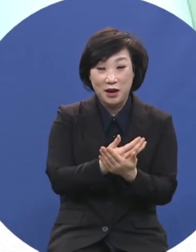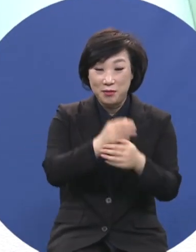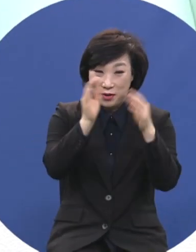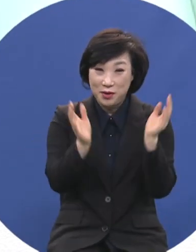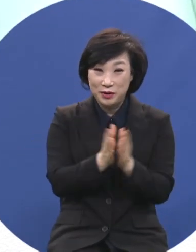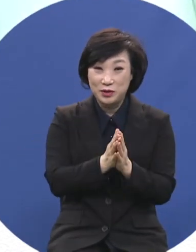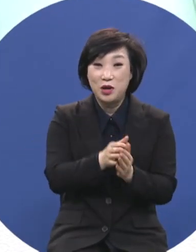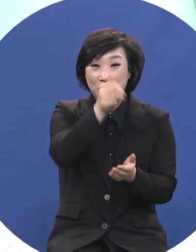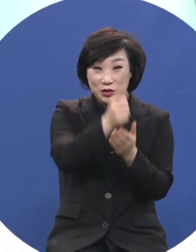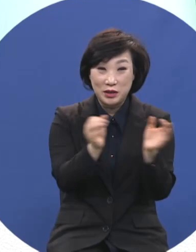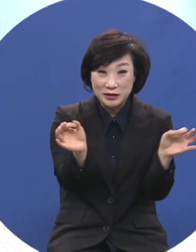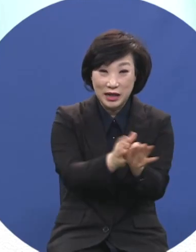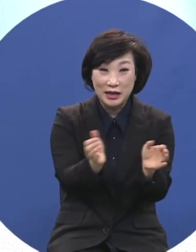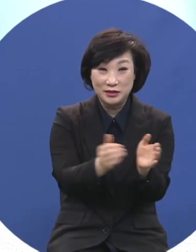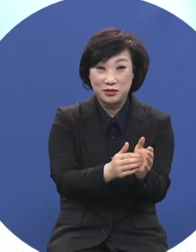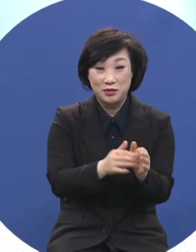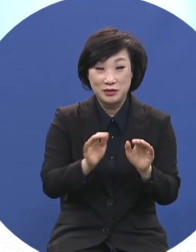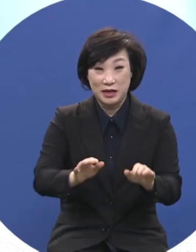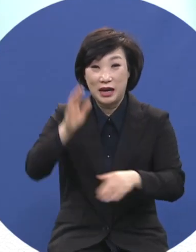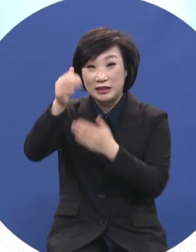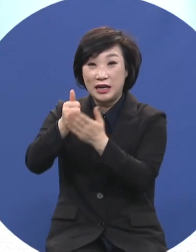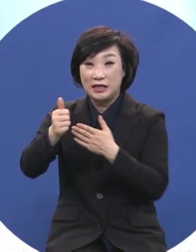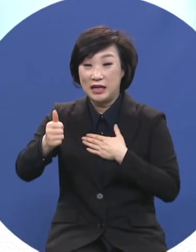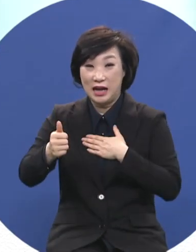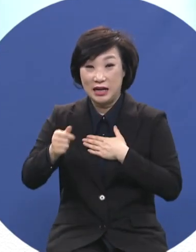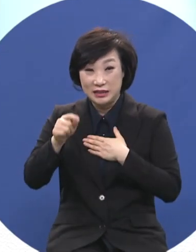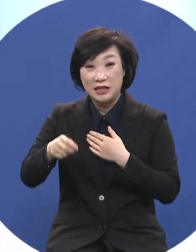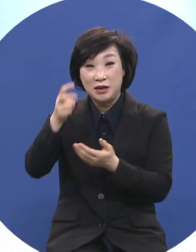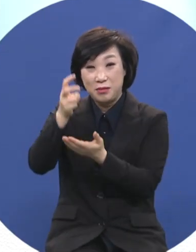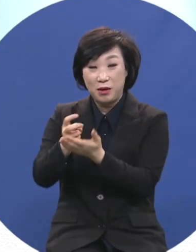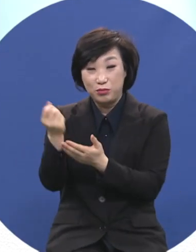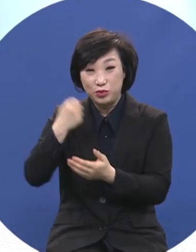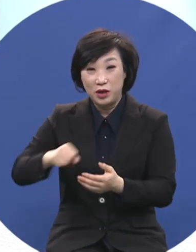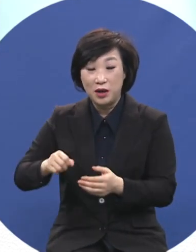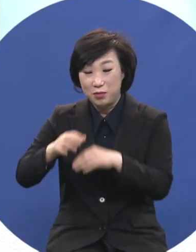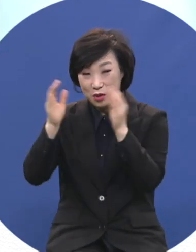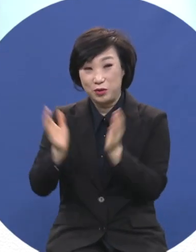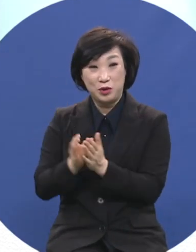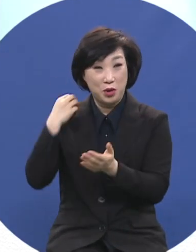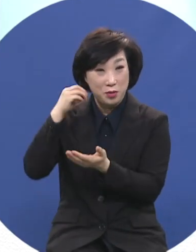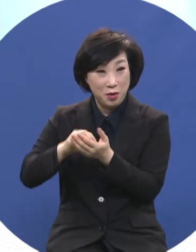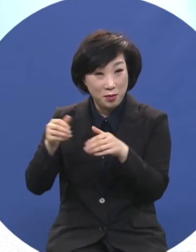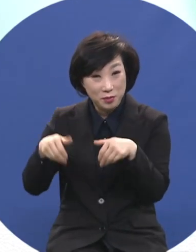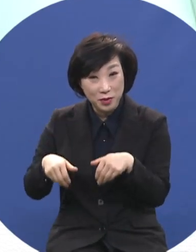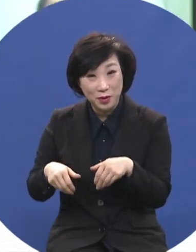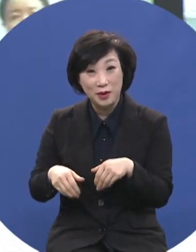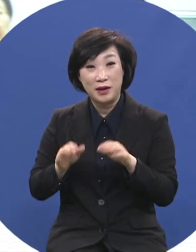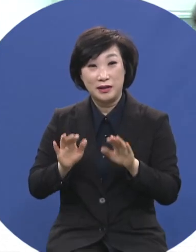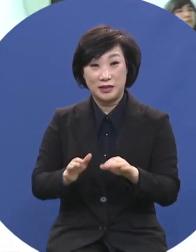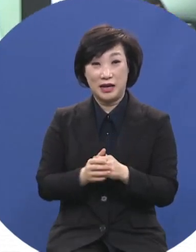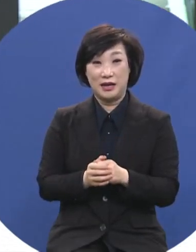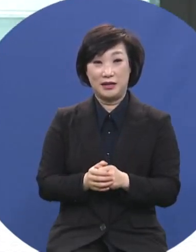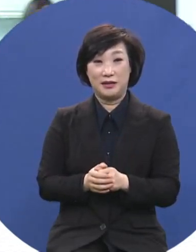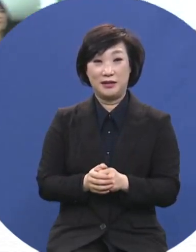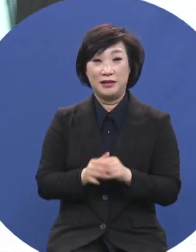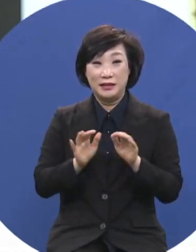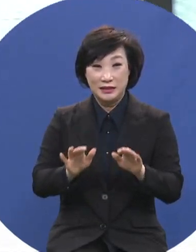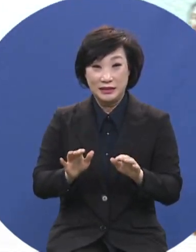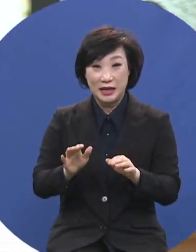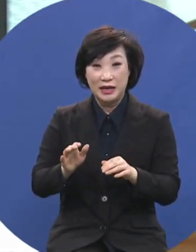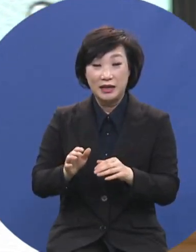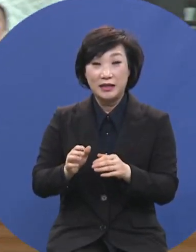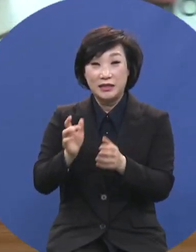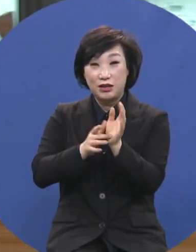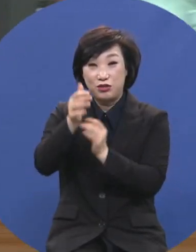죄를 없애버리고 하나님과 너와 깨진 질서를 회복시켜라 그 말이에요. 그리고